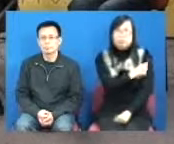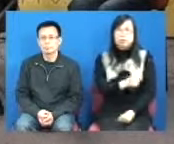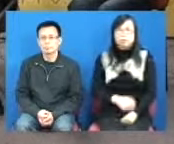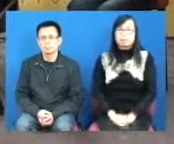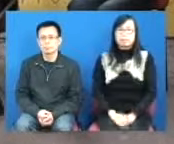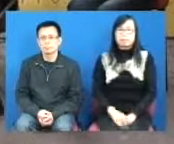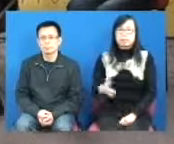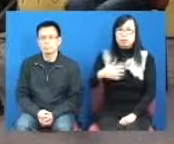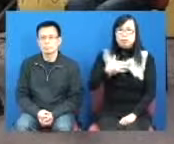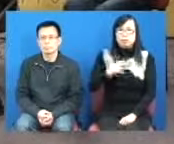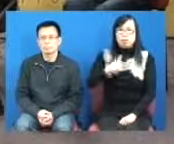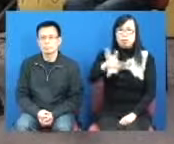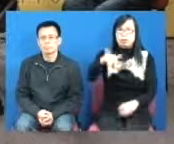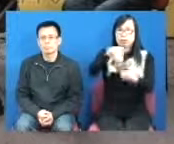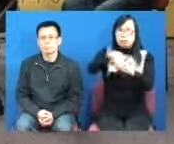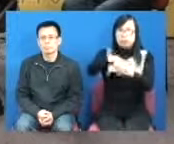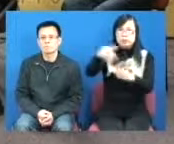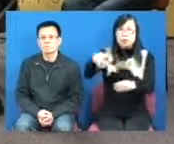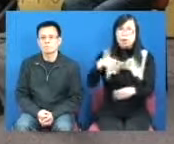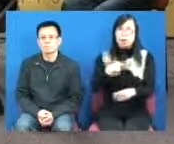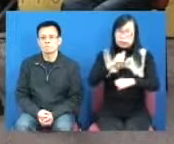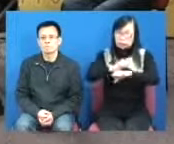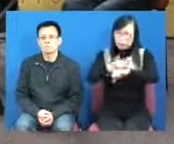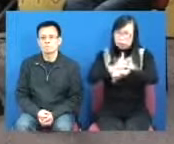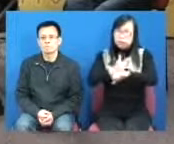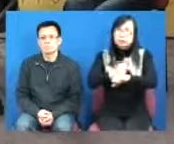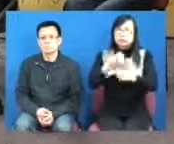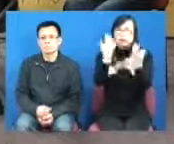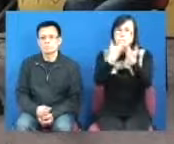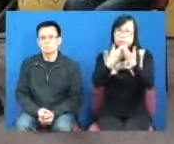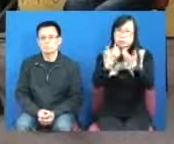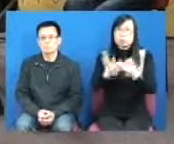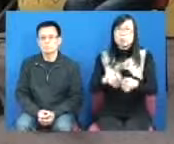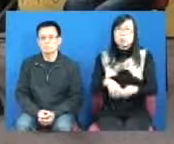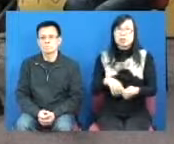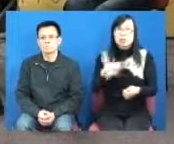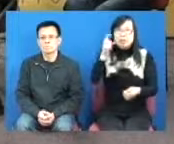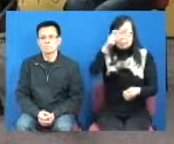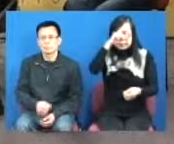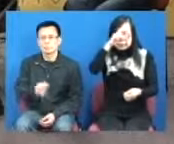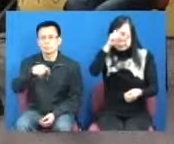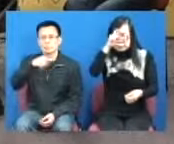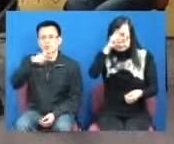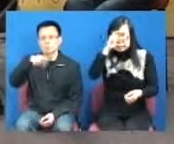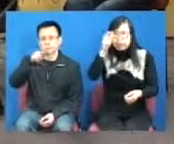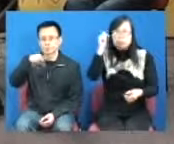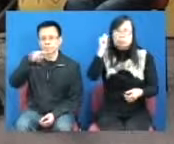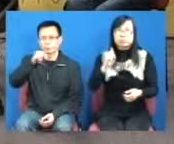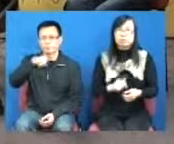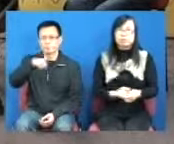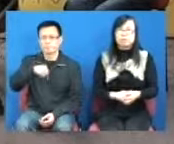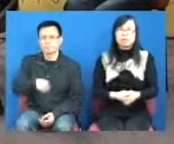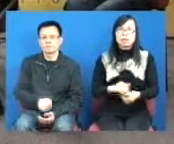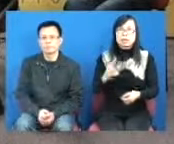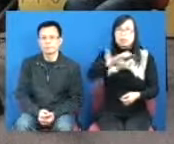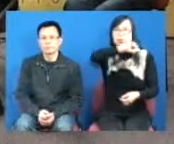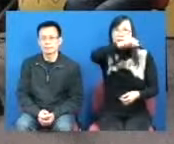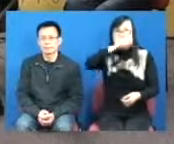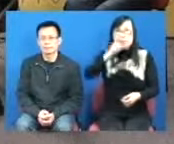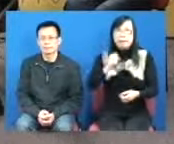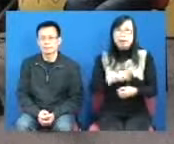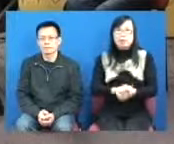我去做選舉的時候我基本的數據你要背熟他你不懂得吃宿米斑派不要